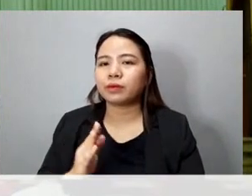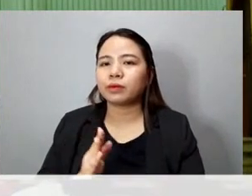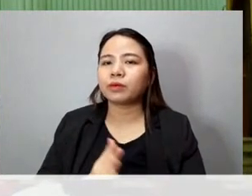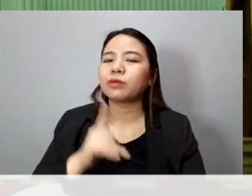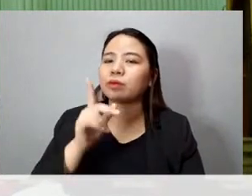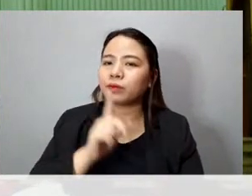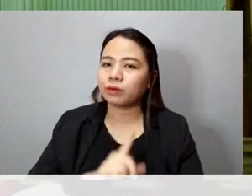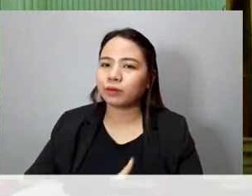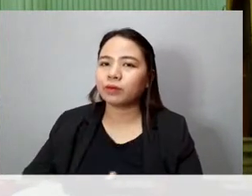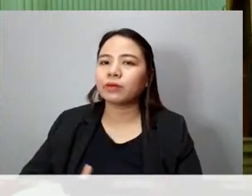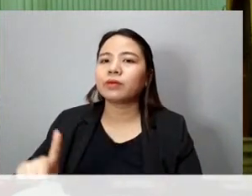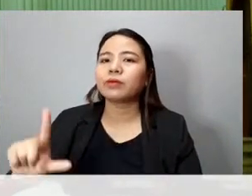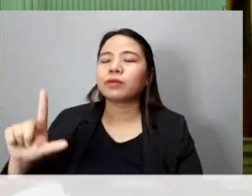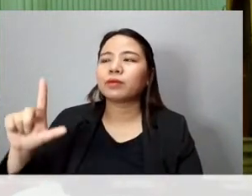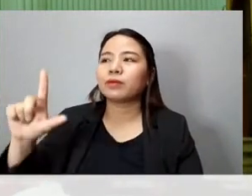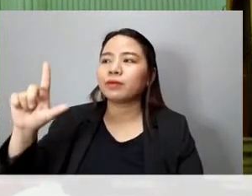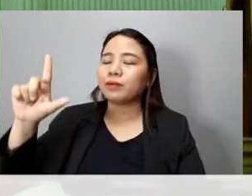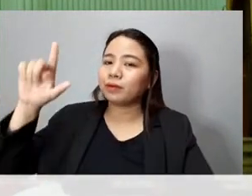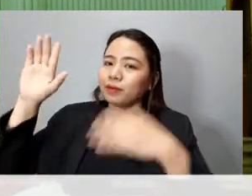Panginoon,